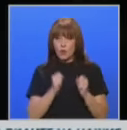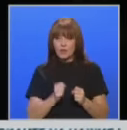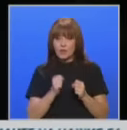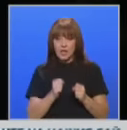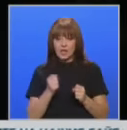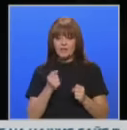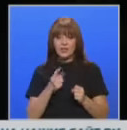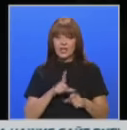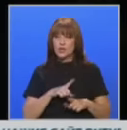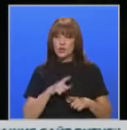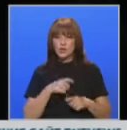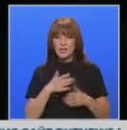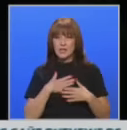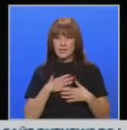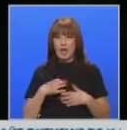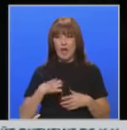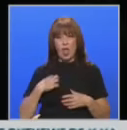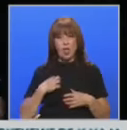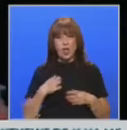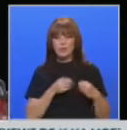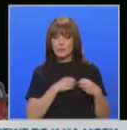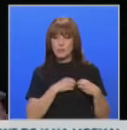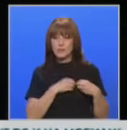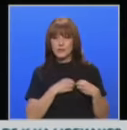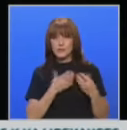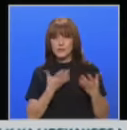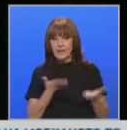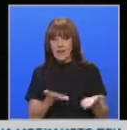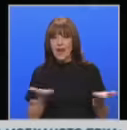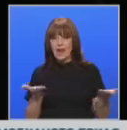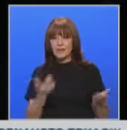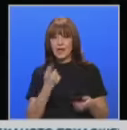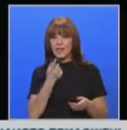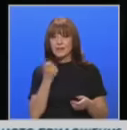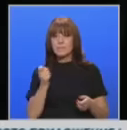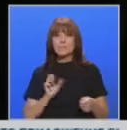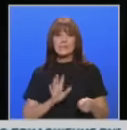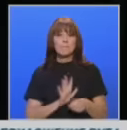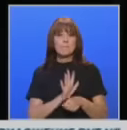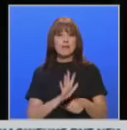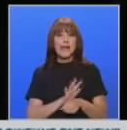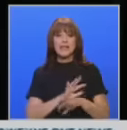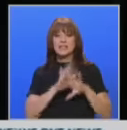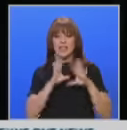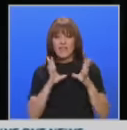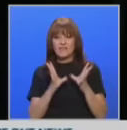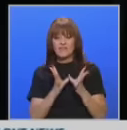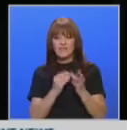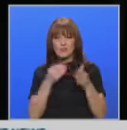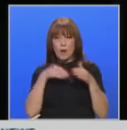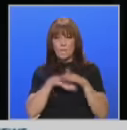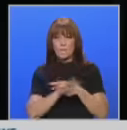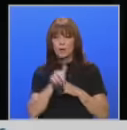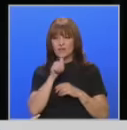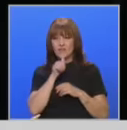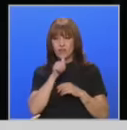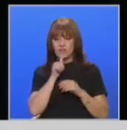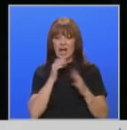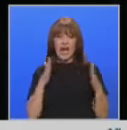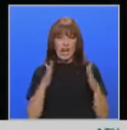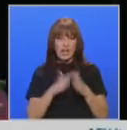Сутринта имах лошо предчувствие и за съжаление то се сбъдна. 1:15 е и всичко е потънало във вода. Полетата,